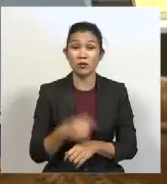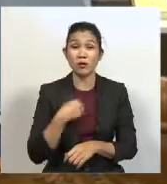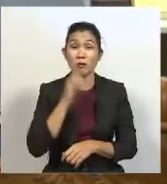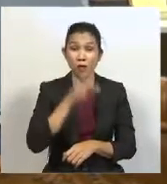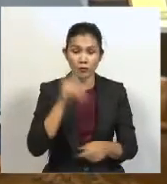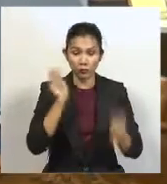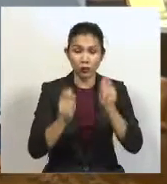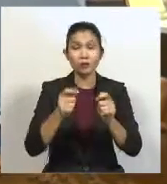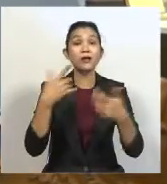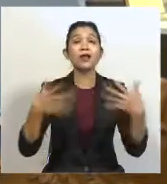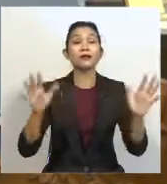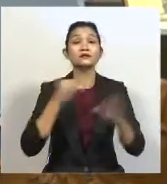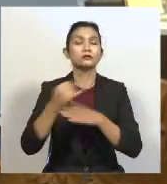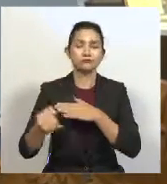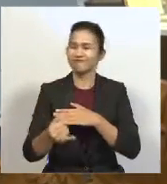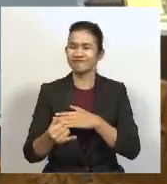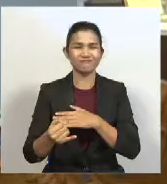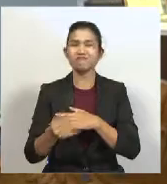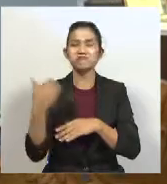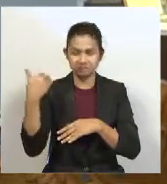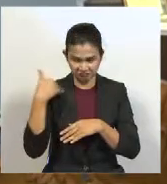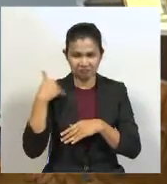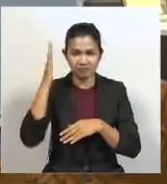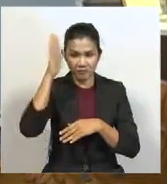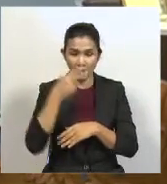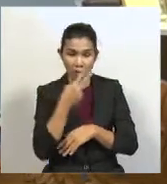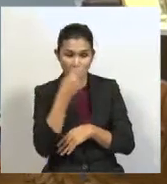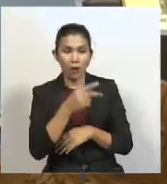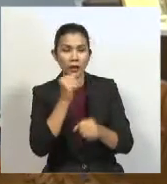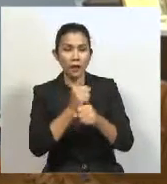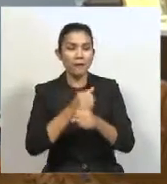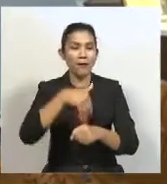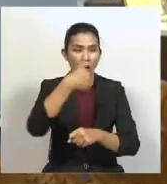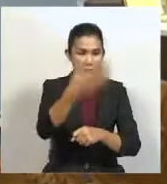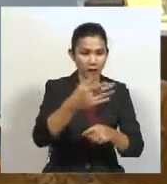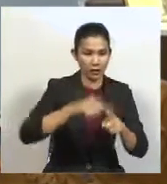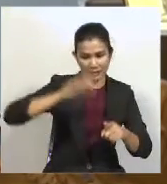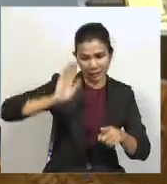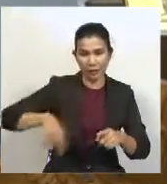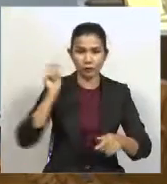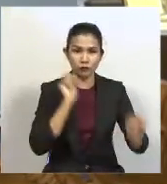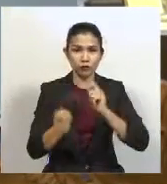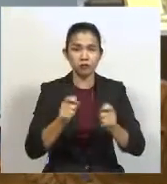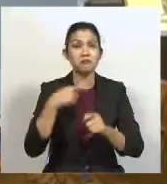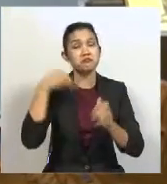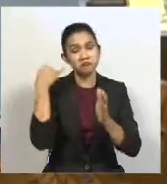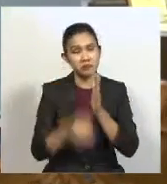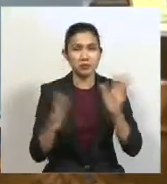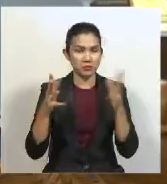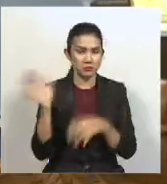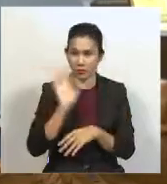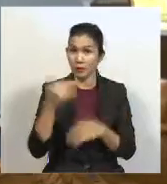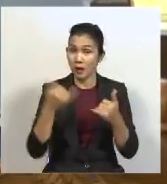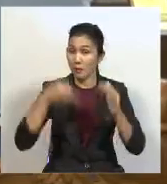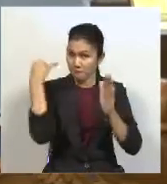อกว่าทุบแล้วก็แล้วกันไปเนี่ยมันก็จะเกิดต่อไปเรื่อยๆว่าไม่เป็นไรทำไปก่อนแล้วทุบที่หลังแล้วก็ไม่ต้องมีความผิดอะไรอันนี้